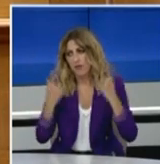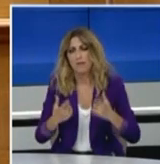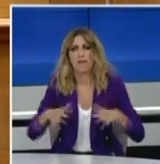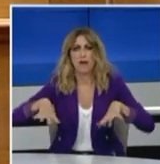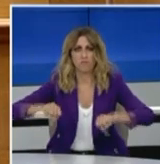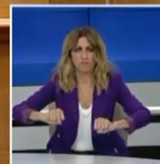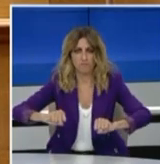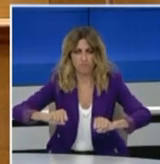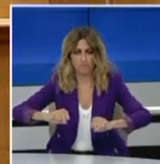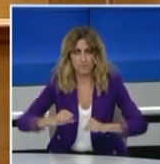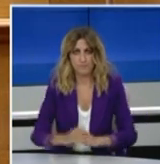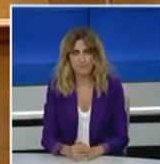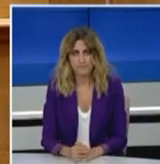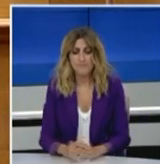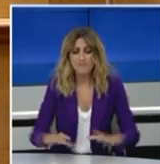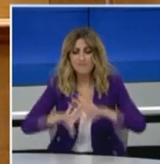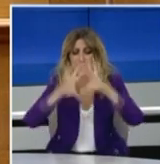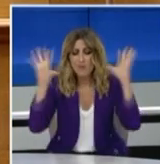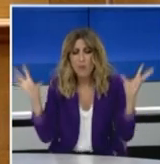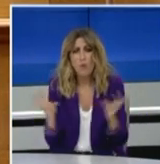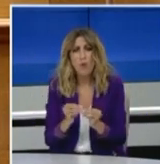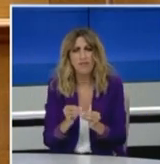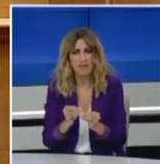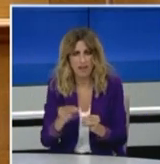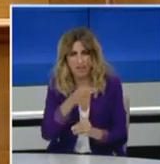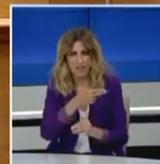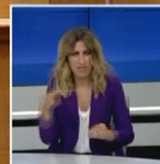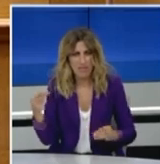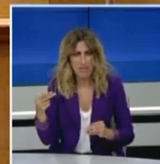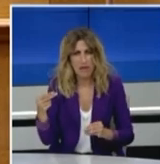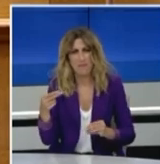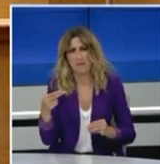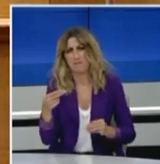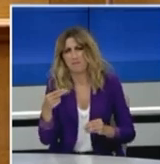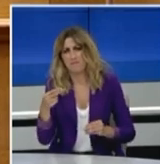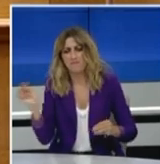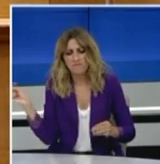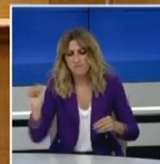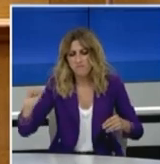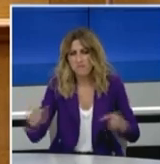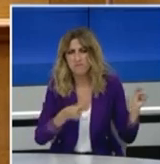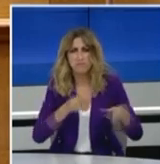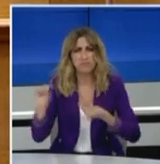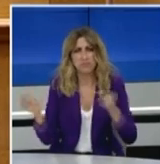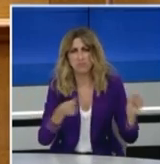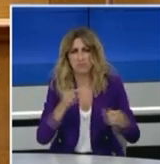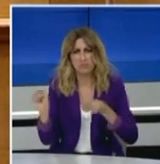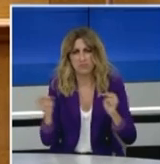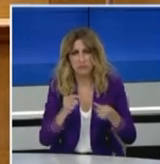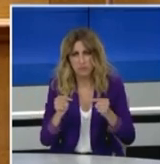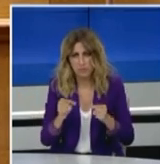εκδιδόμενη. Και όλο αυτό μάλιστα εν είδη μιας ιδιότυπης μεταξύ σας